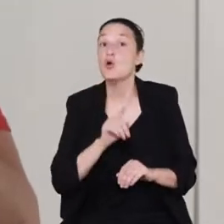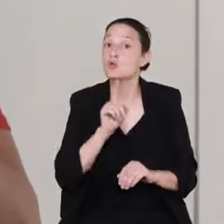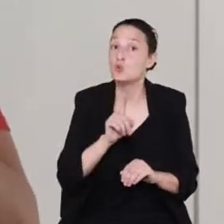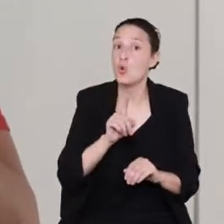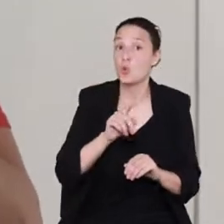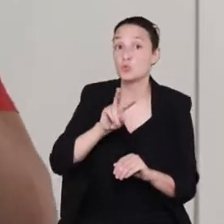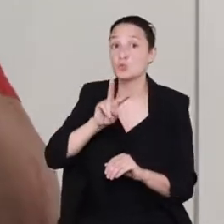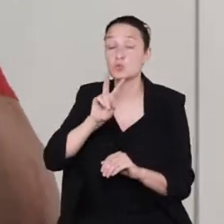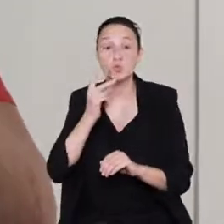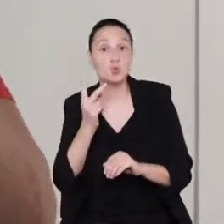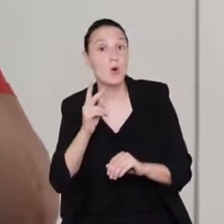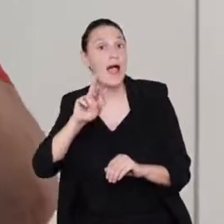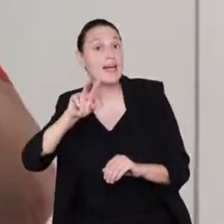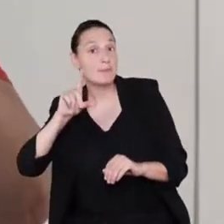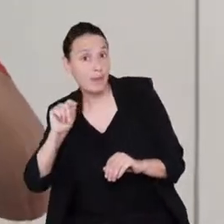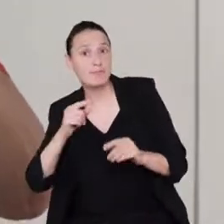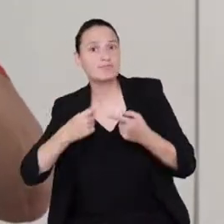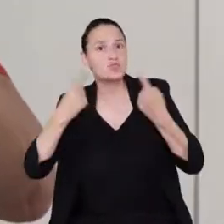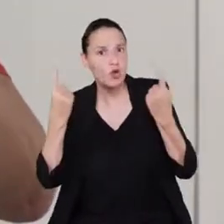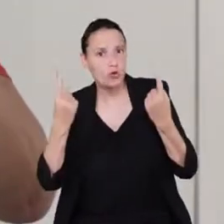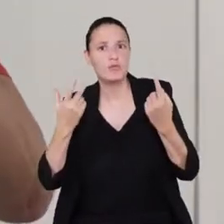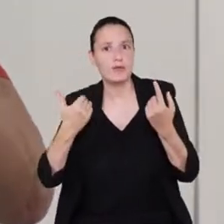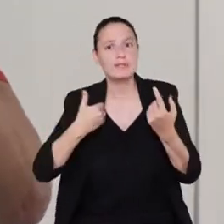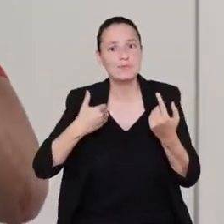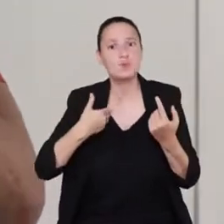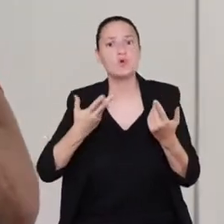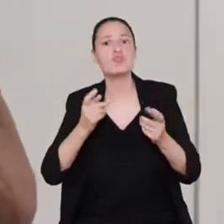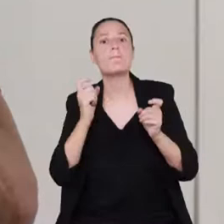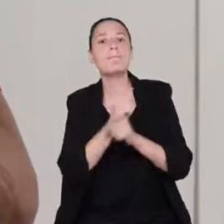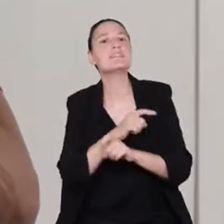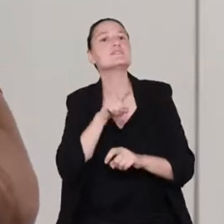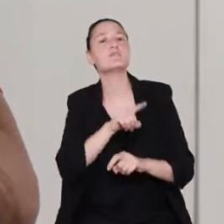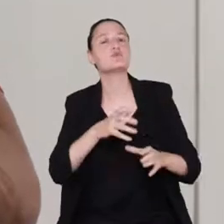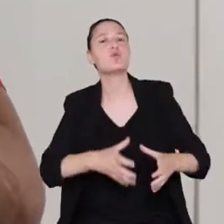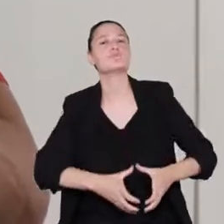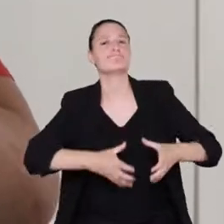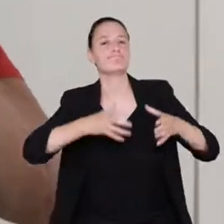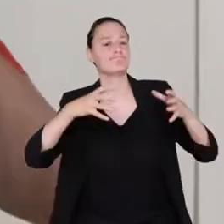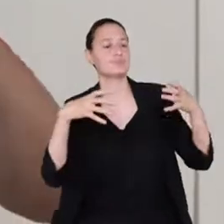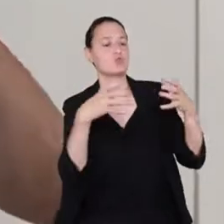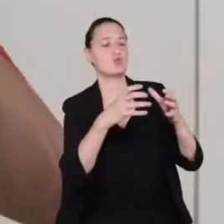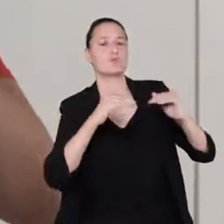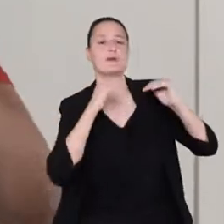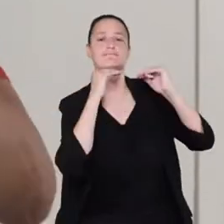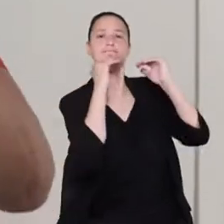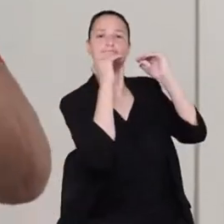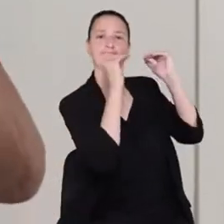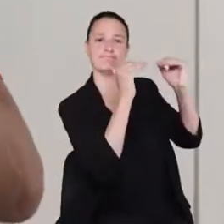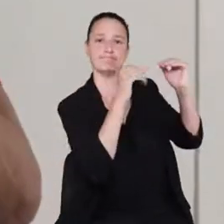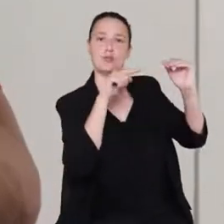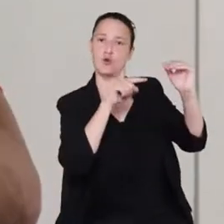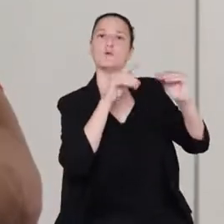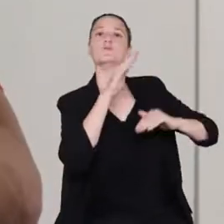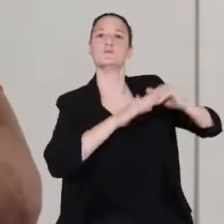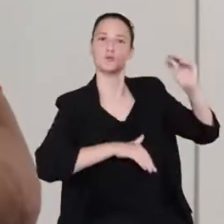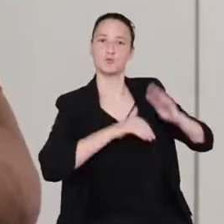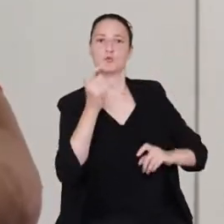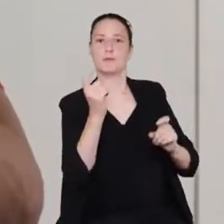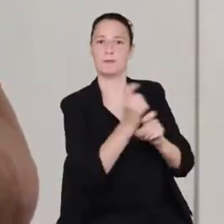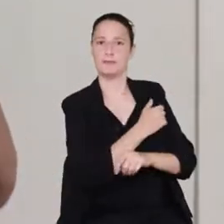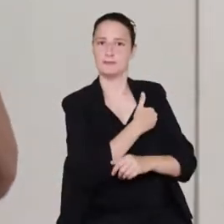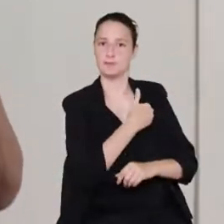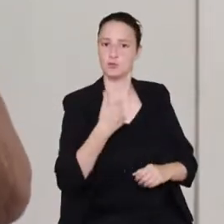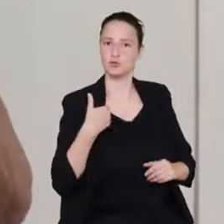Rzeczpospolitej właśnie, że państwo jest przedsięwzięciem elitarnym. że to elita buduje państwo